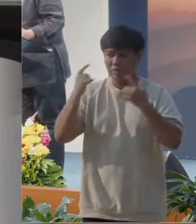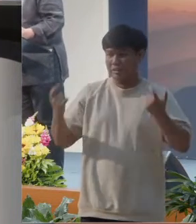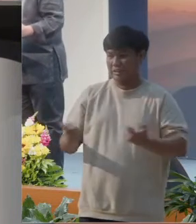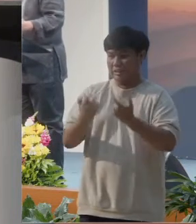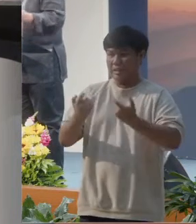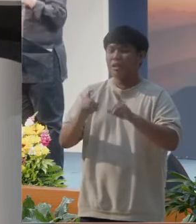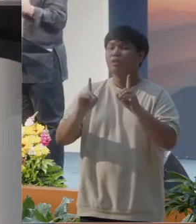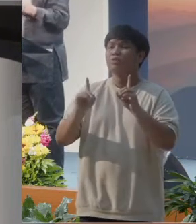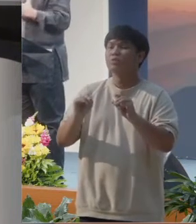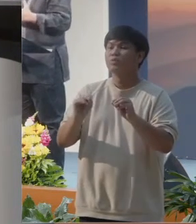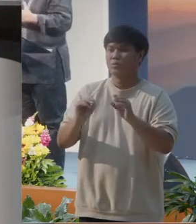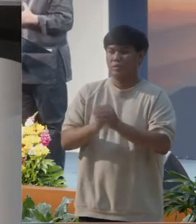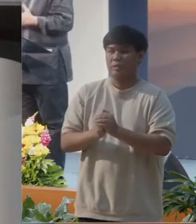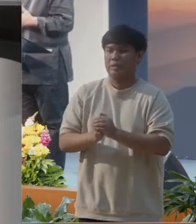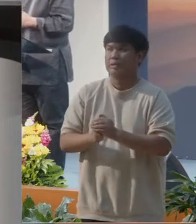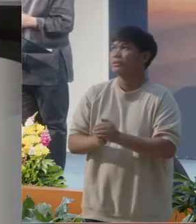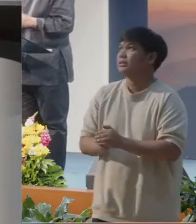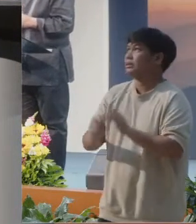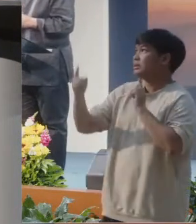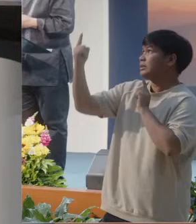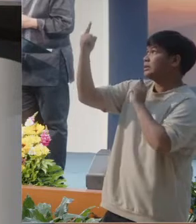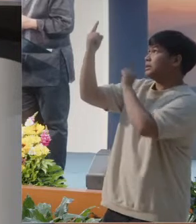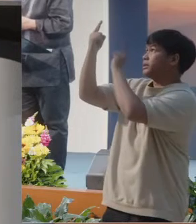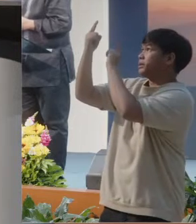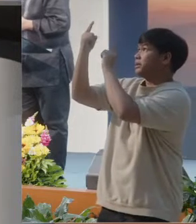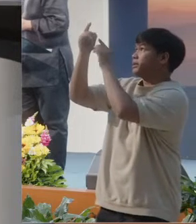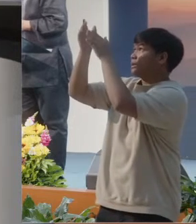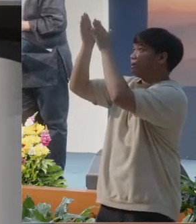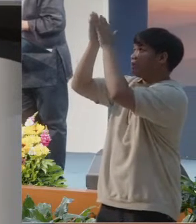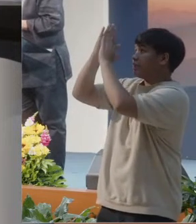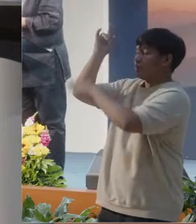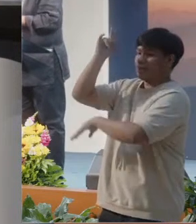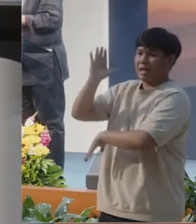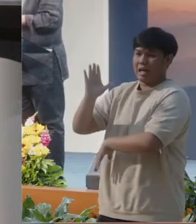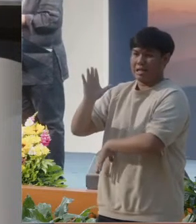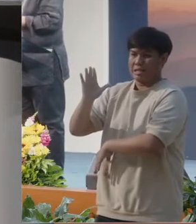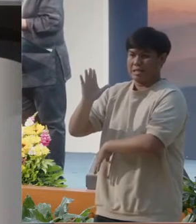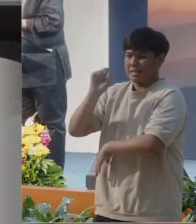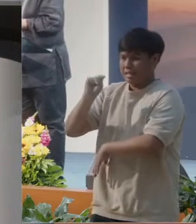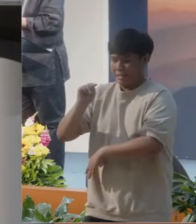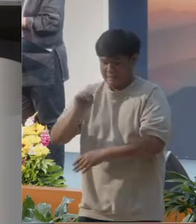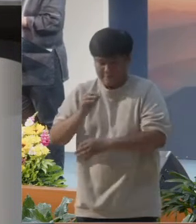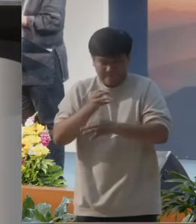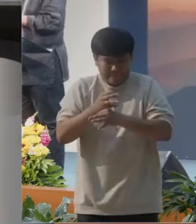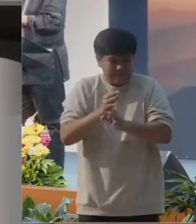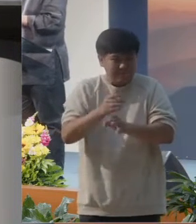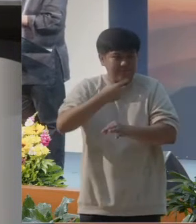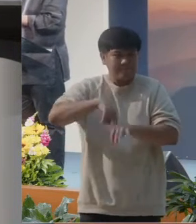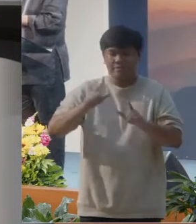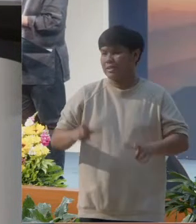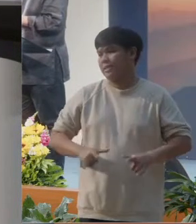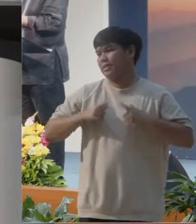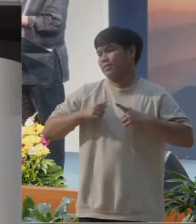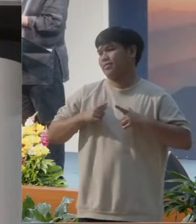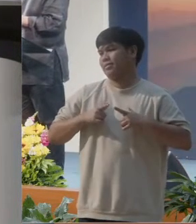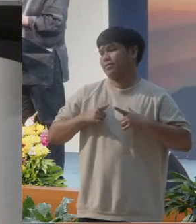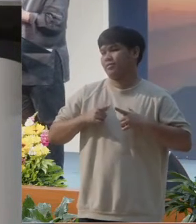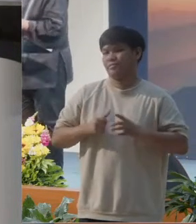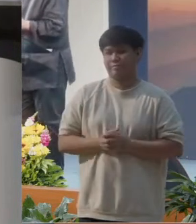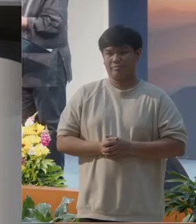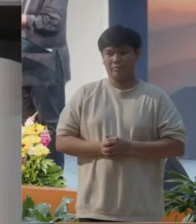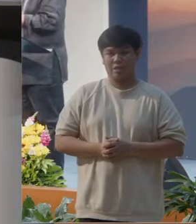nating gawin ay tsikin po natin ang ating sarili. Dahil kadalasan, kung hindi